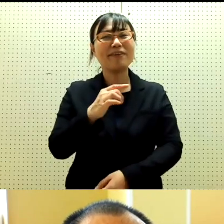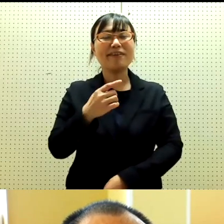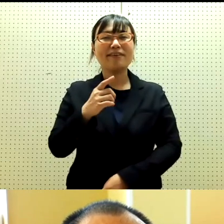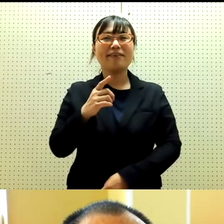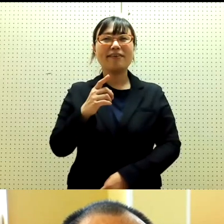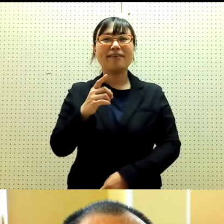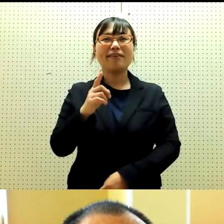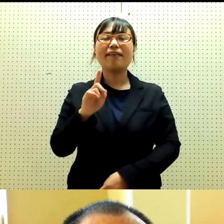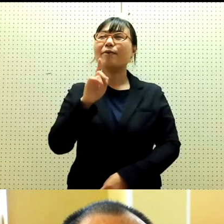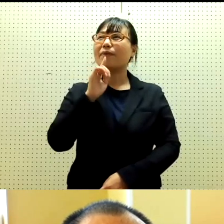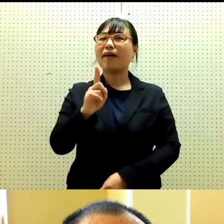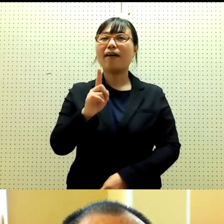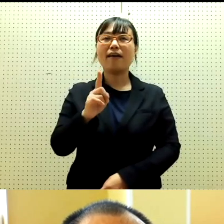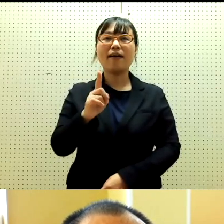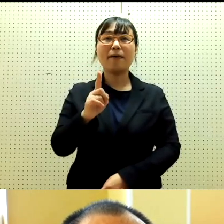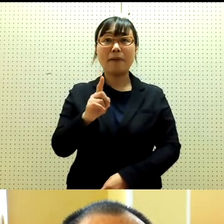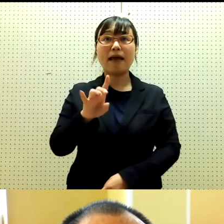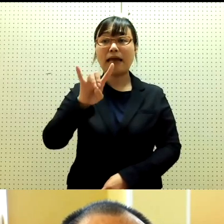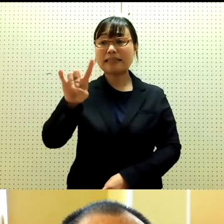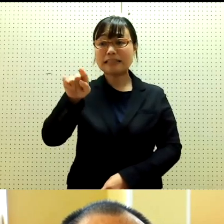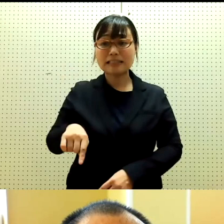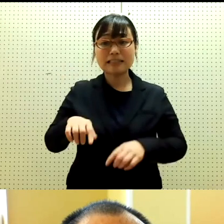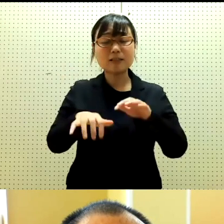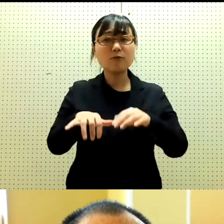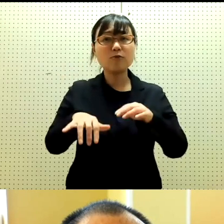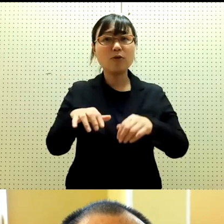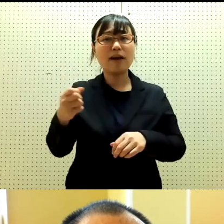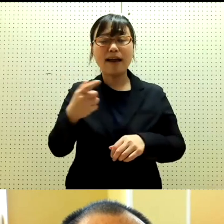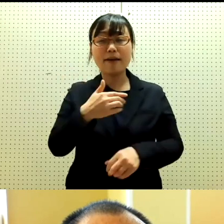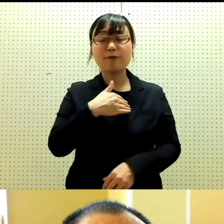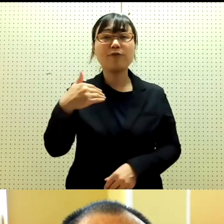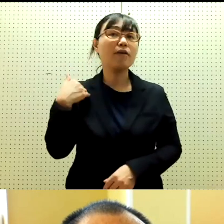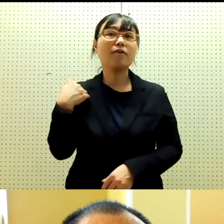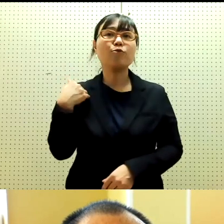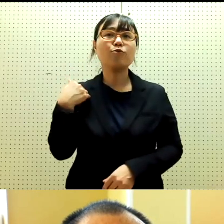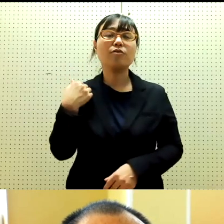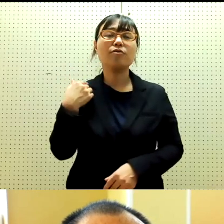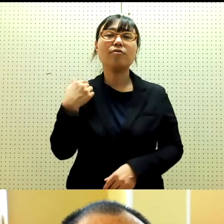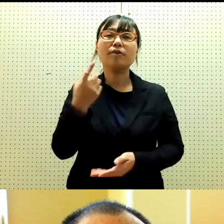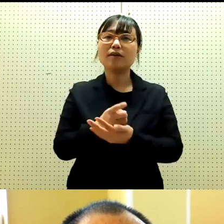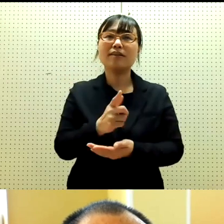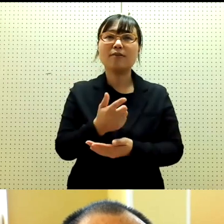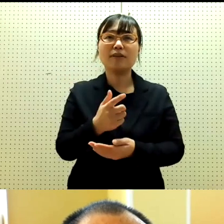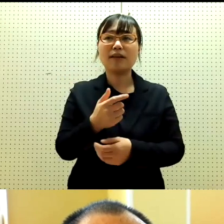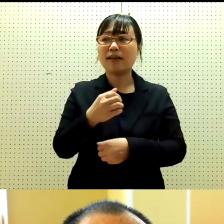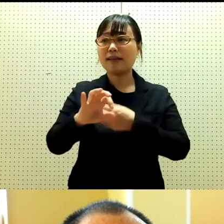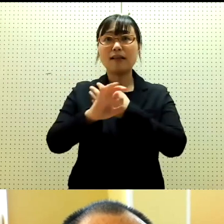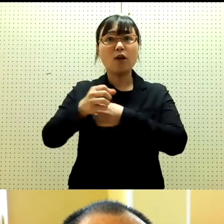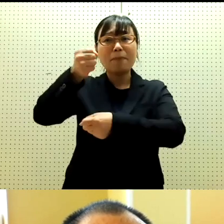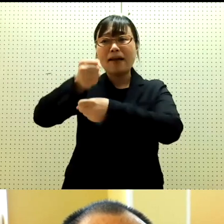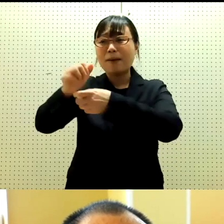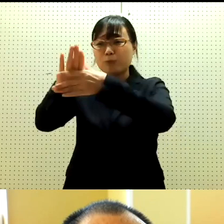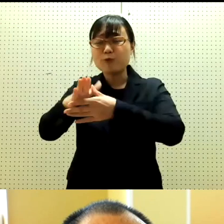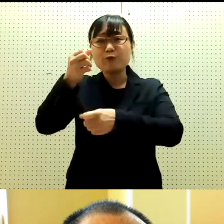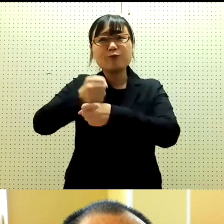ろう、キー入力が早くできるって話だけじゃなくてですね、作文できない人なんで、僕はもともとできなかった人